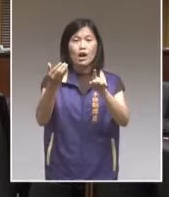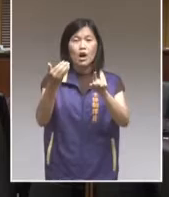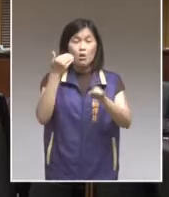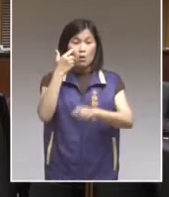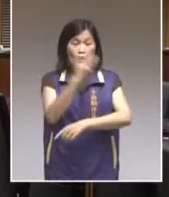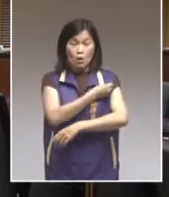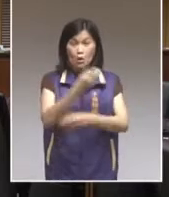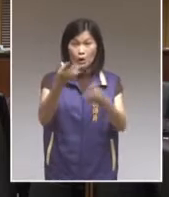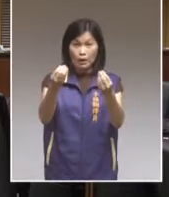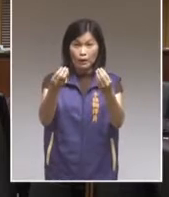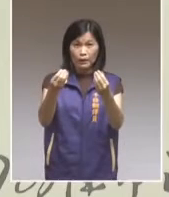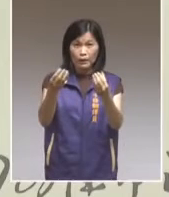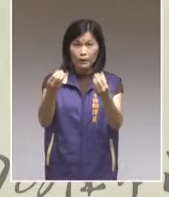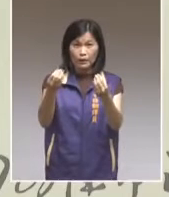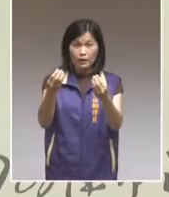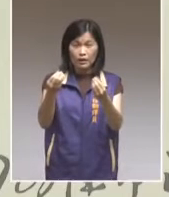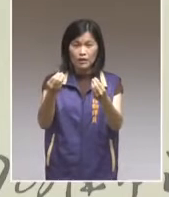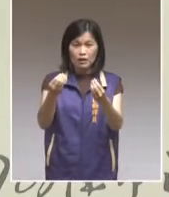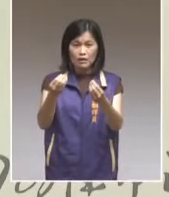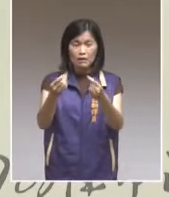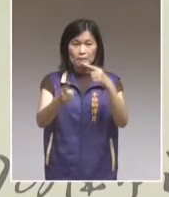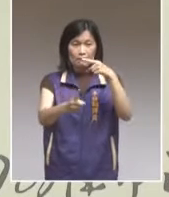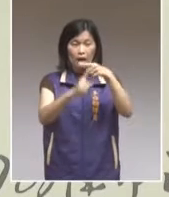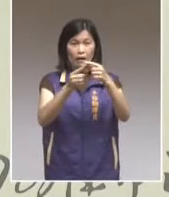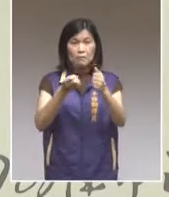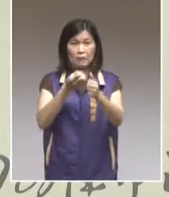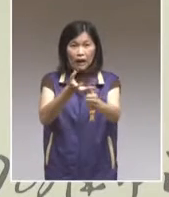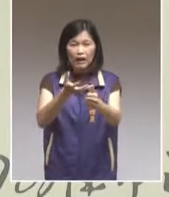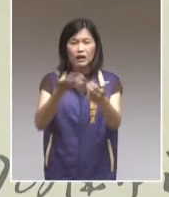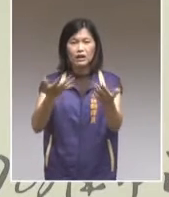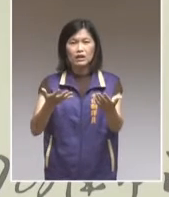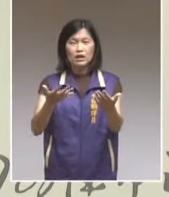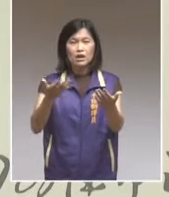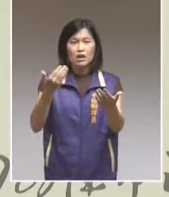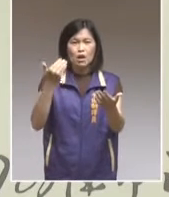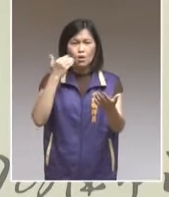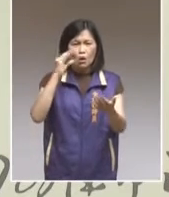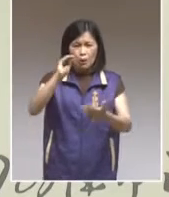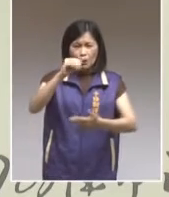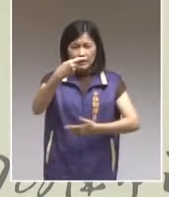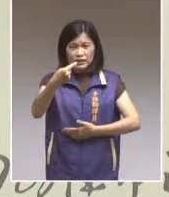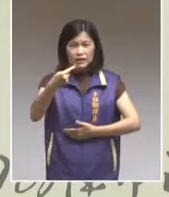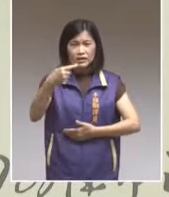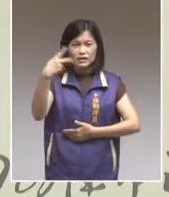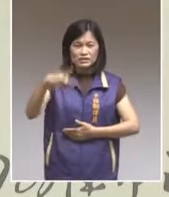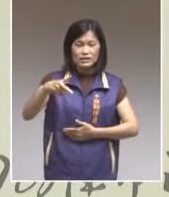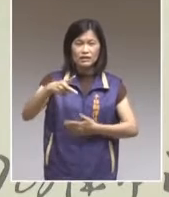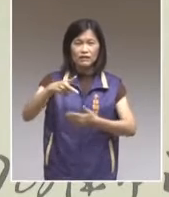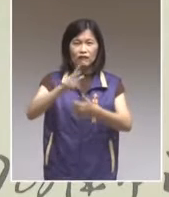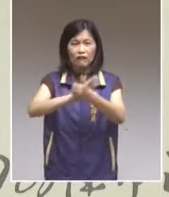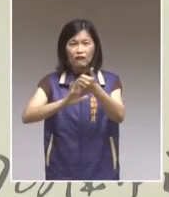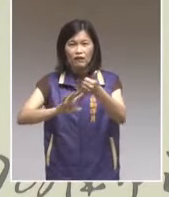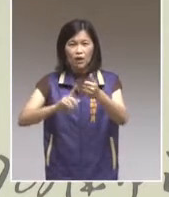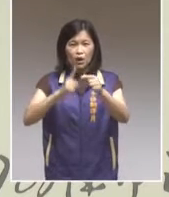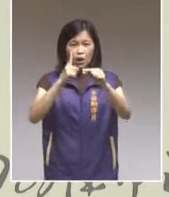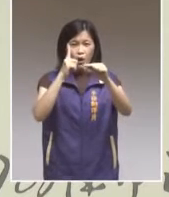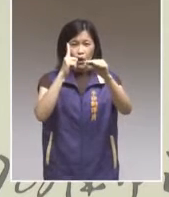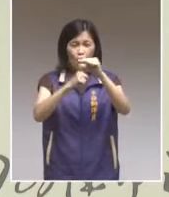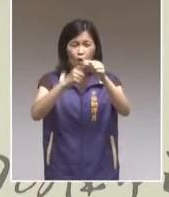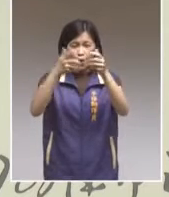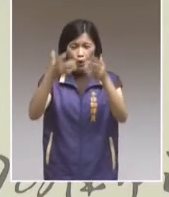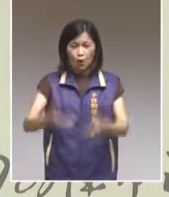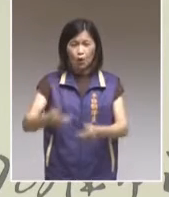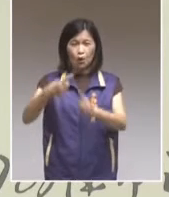苗染疫哈，那万一又有什么其他的这个中重症等